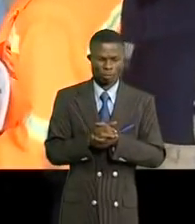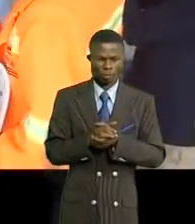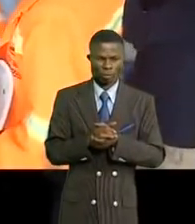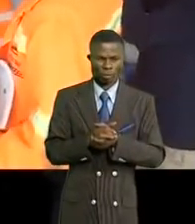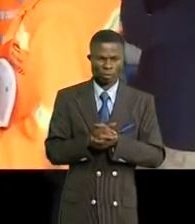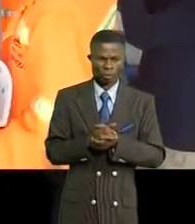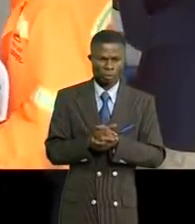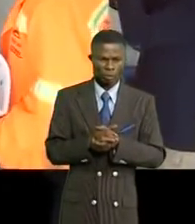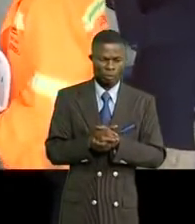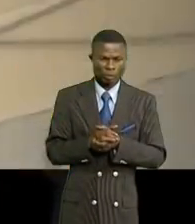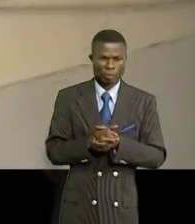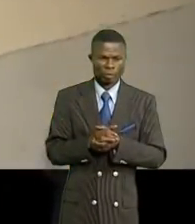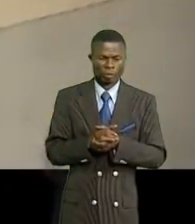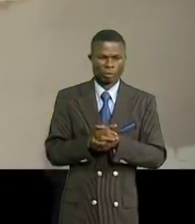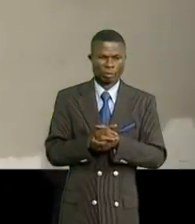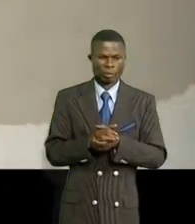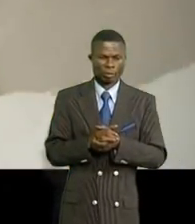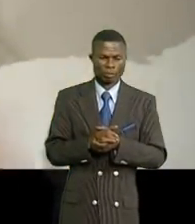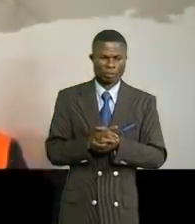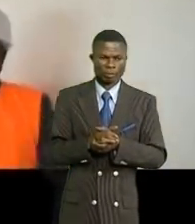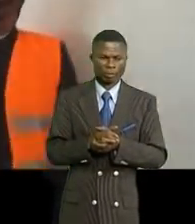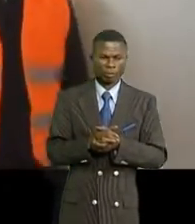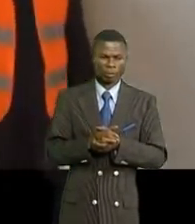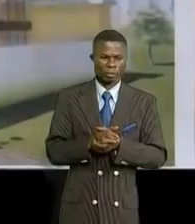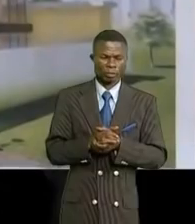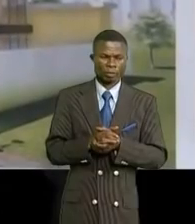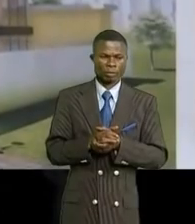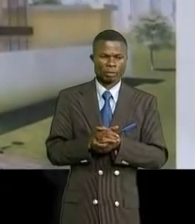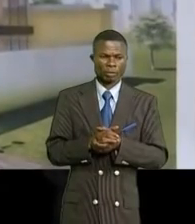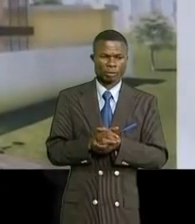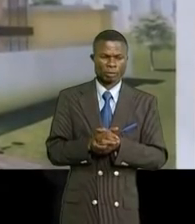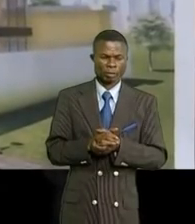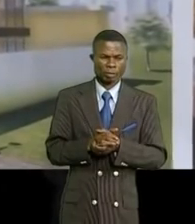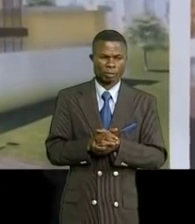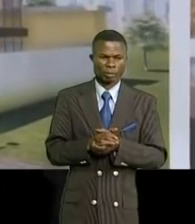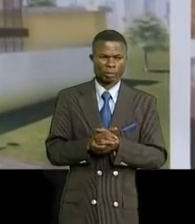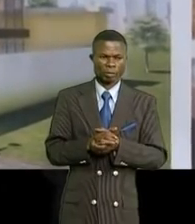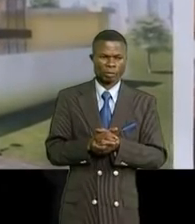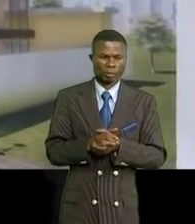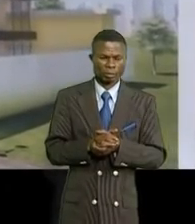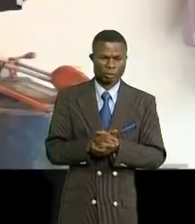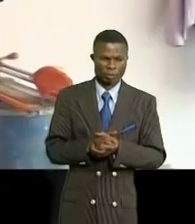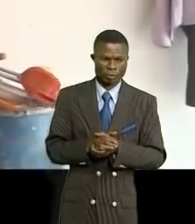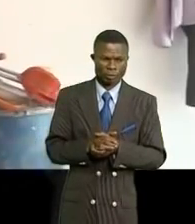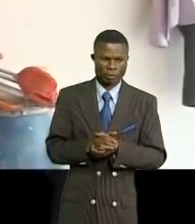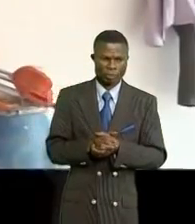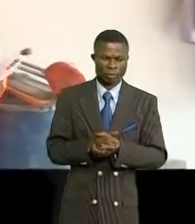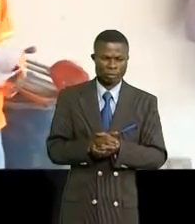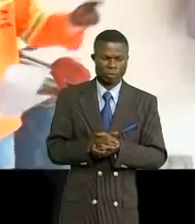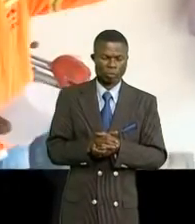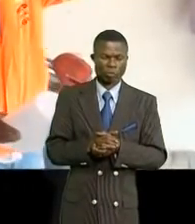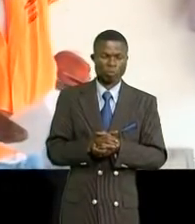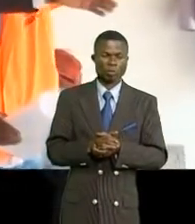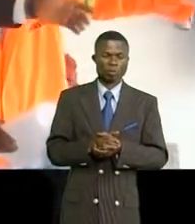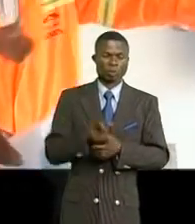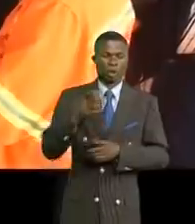publique jean qui relie yahoo c'est sans conteste les profondes réformes soutenue par une gouvernance à visage humain dans